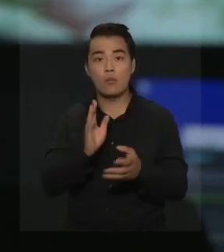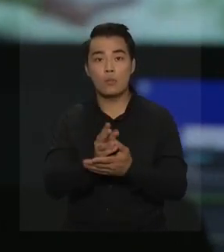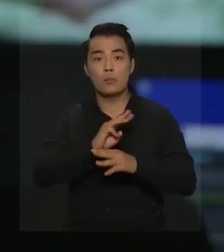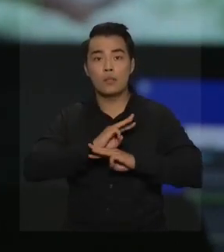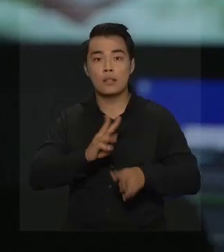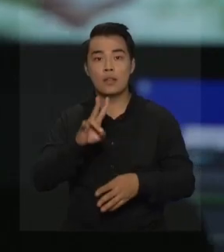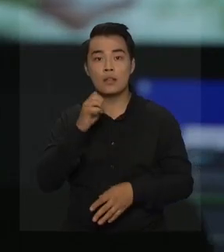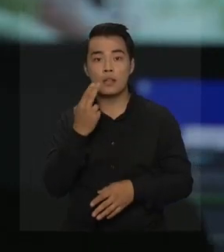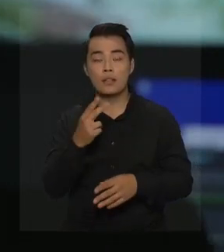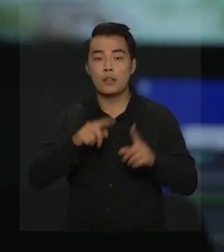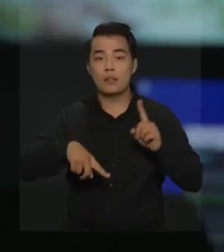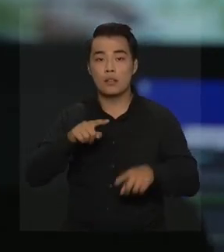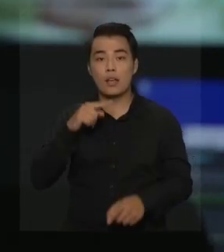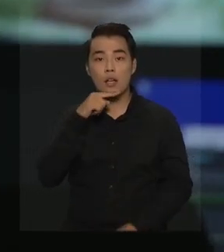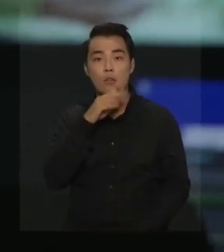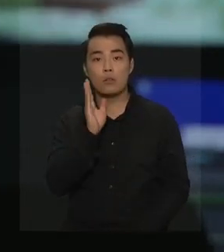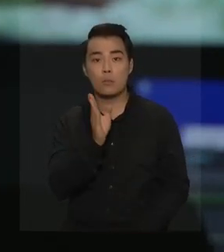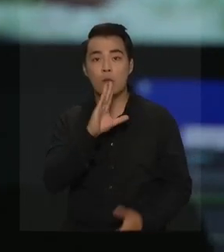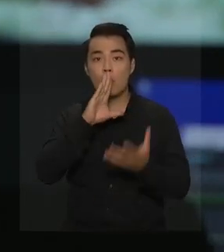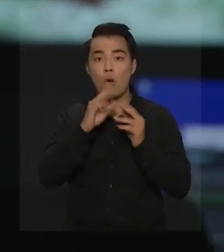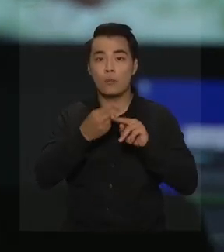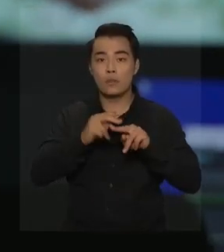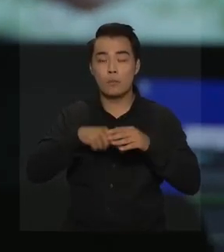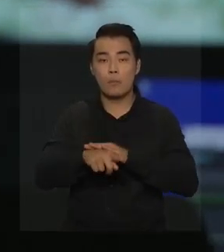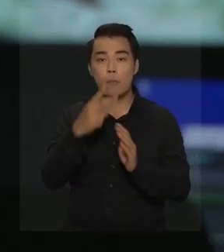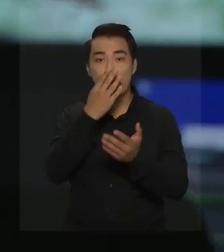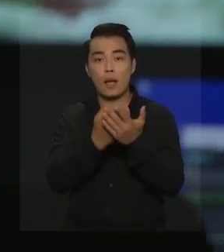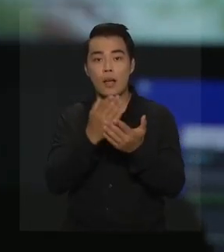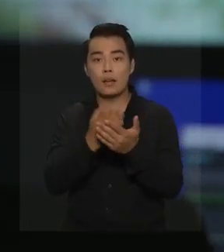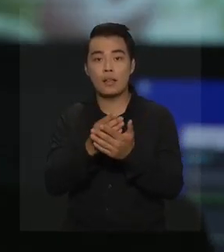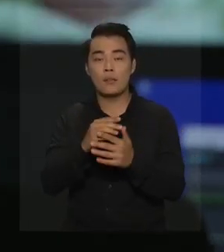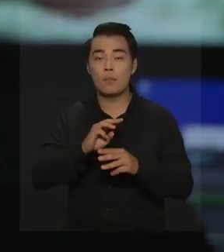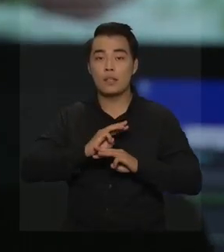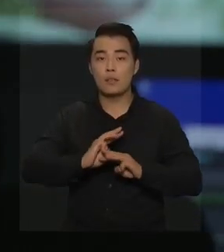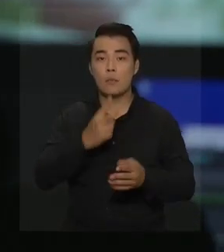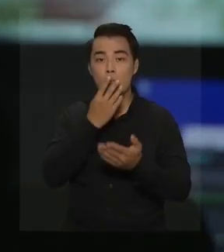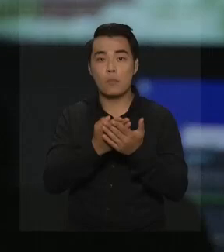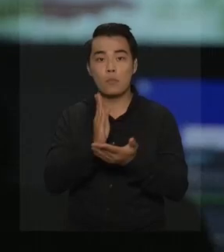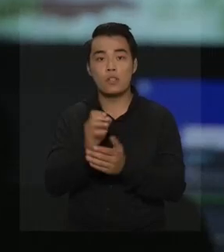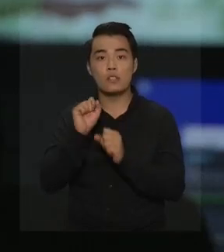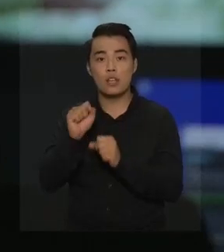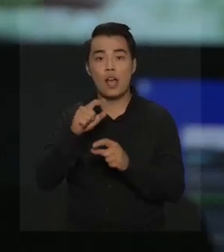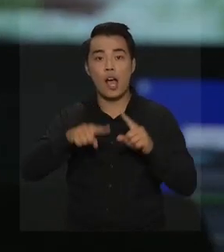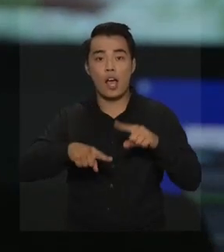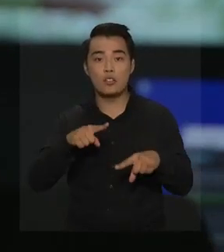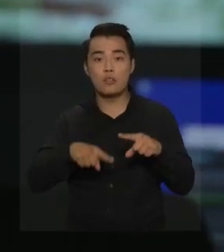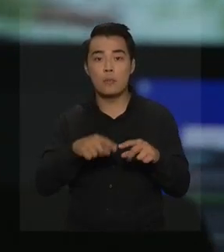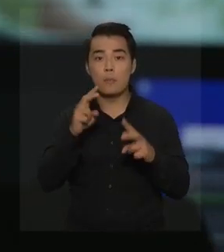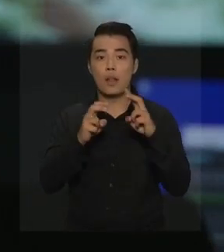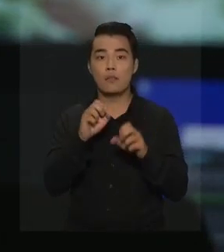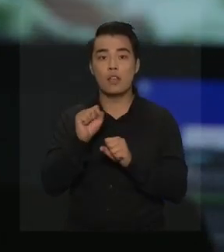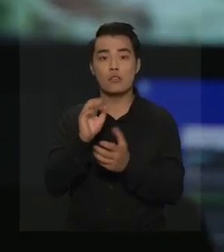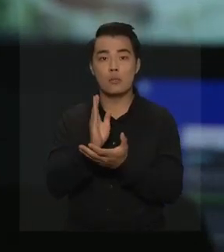Министерство национальной экономики. Его представители сегодня заявили, что эта мера поможет защитить отечественных